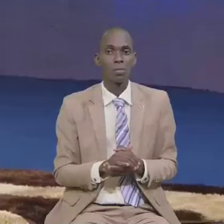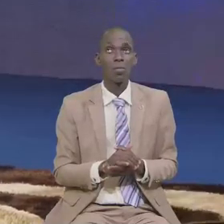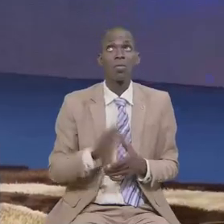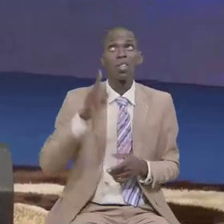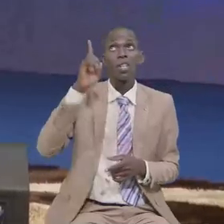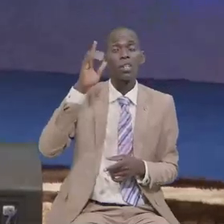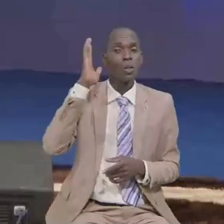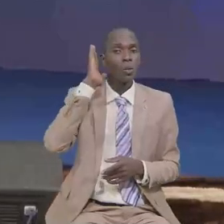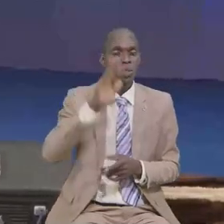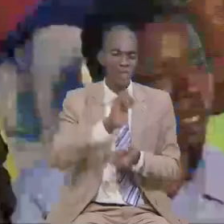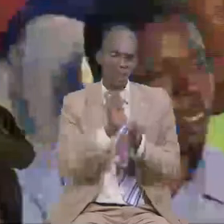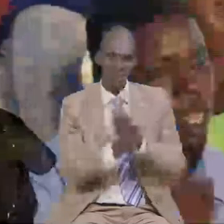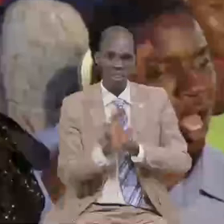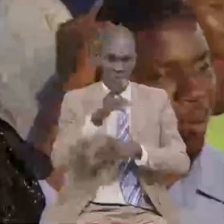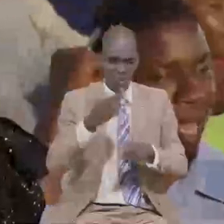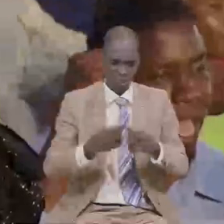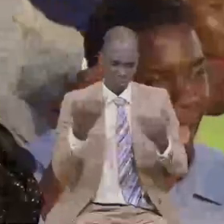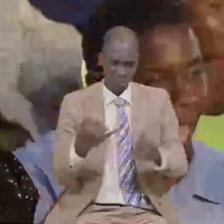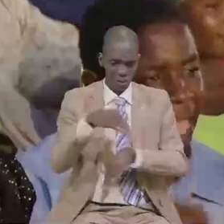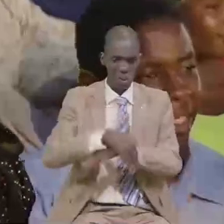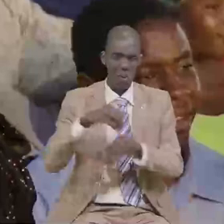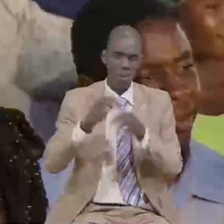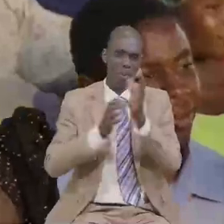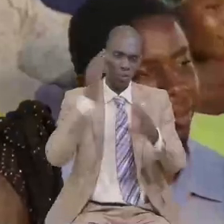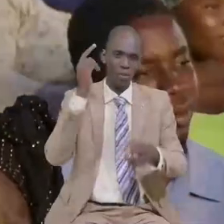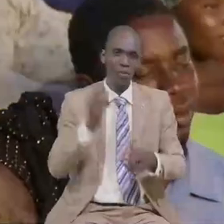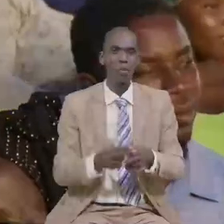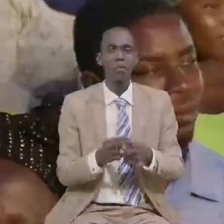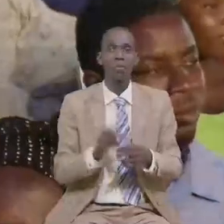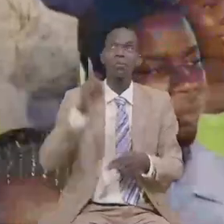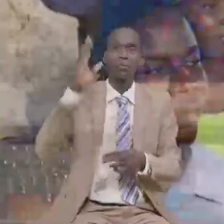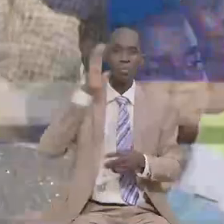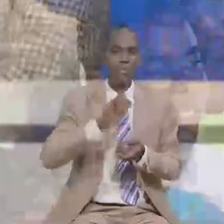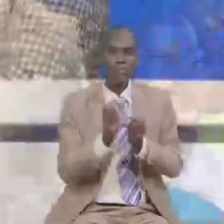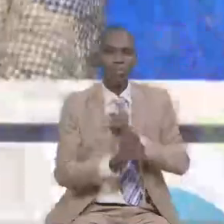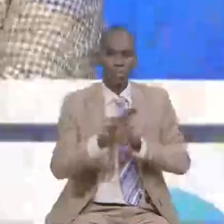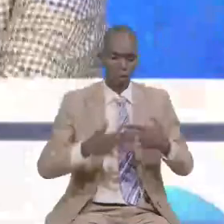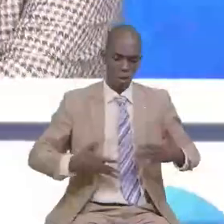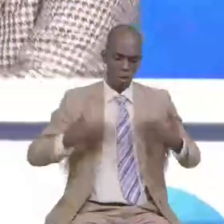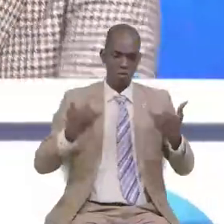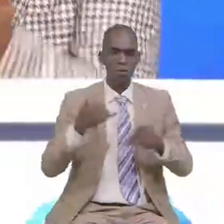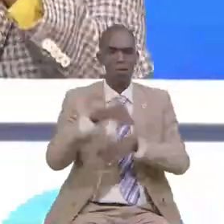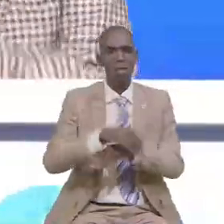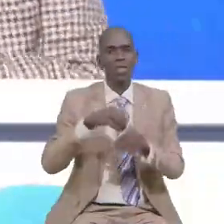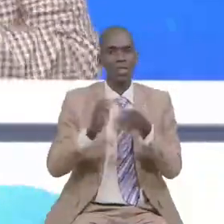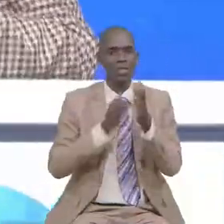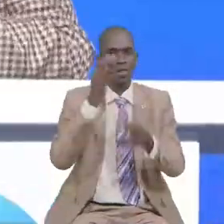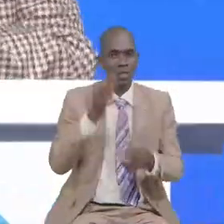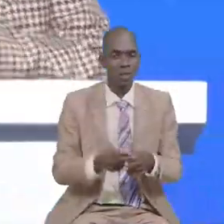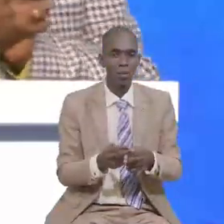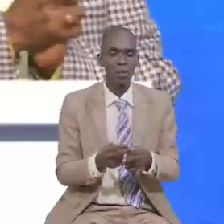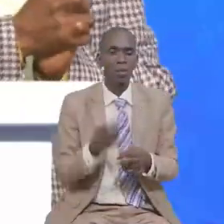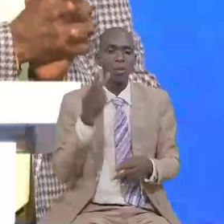Il va changer ton nom ce soir. Il va changer ta vie ce soir.